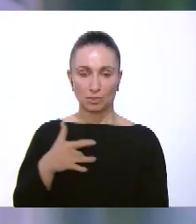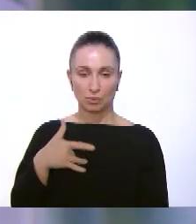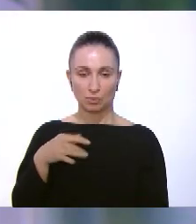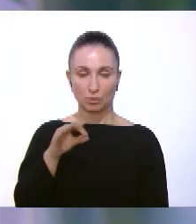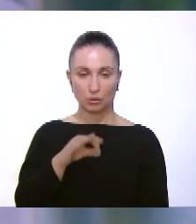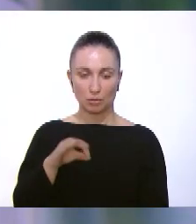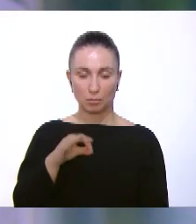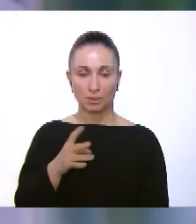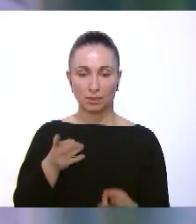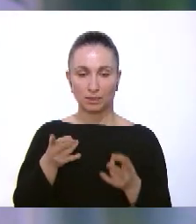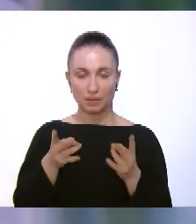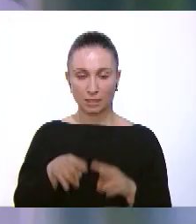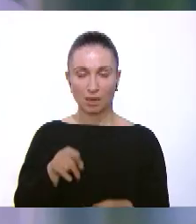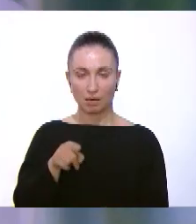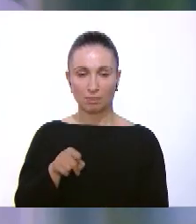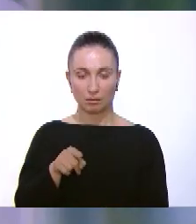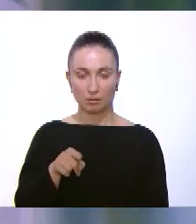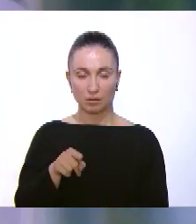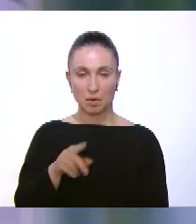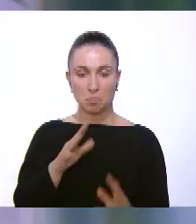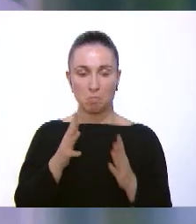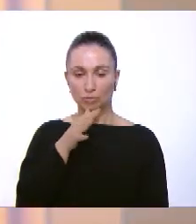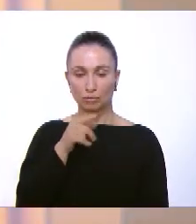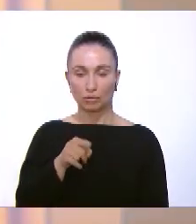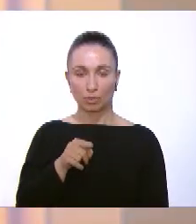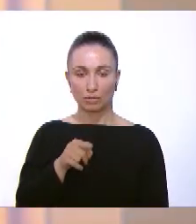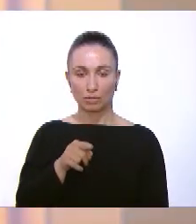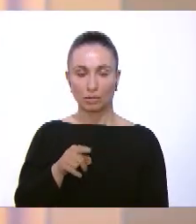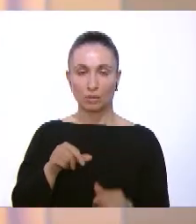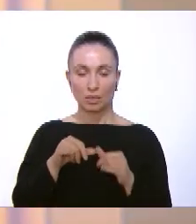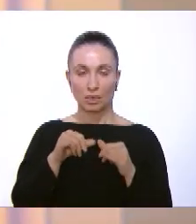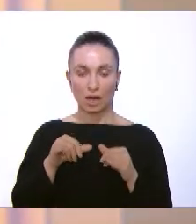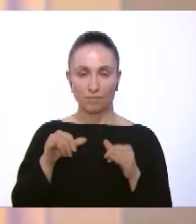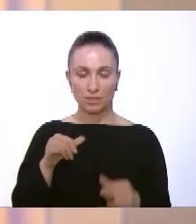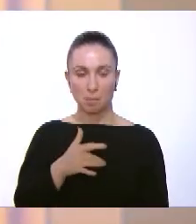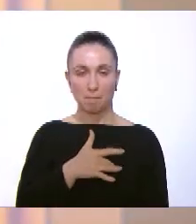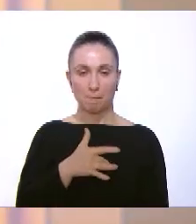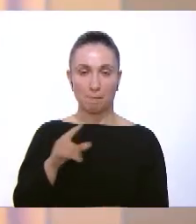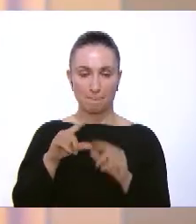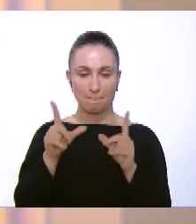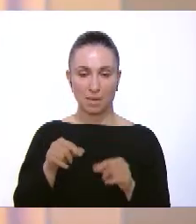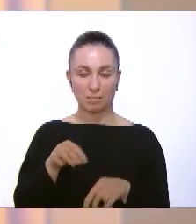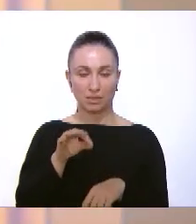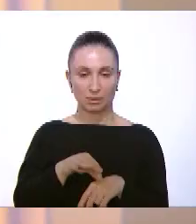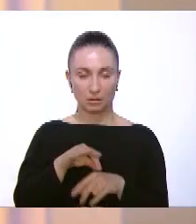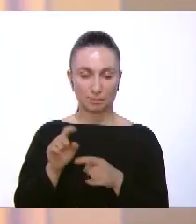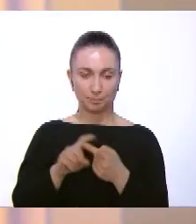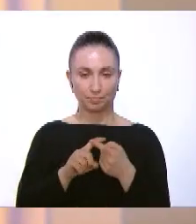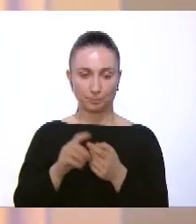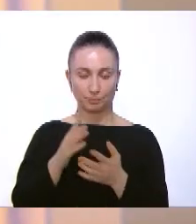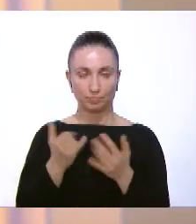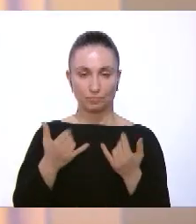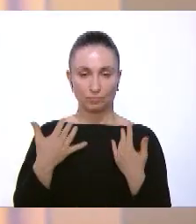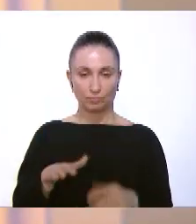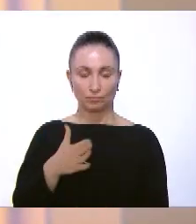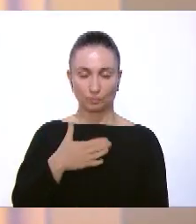ტუბერკულოზის ნარჩენი მოვლენების დროს განვითარებული ფილტვების ქრონიკული დაავადებები და დღეს